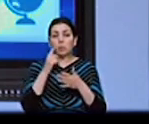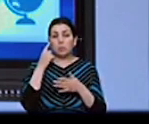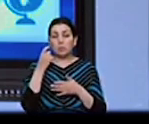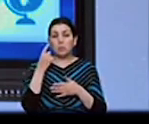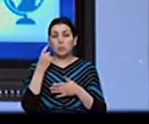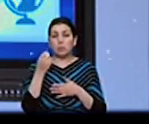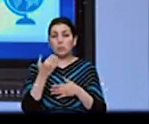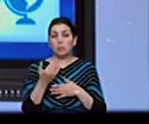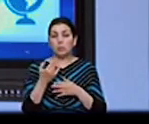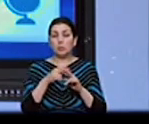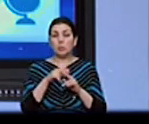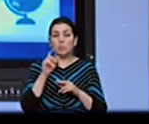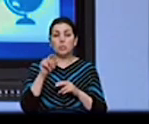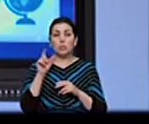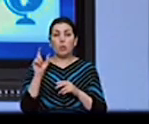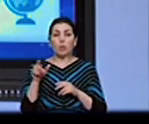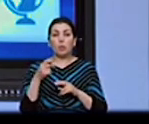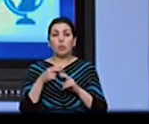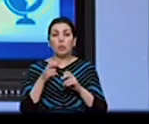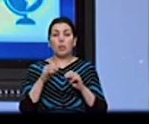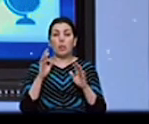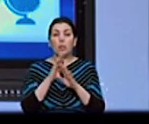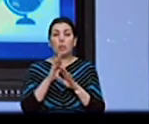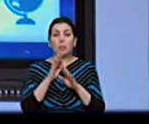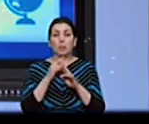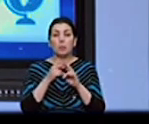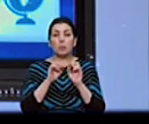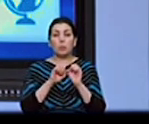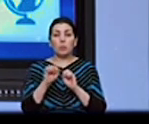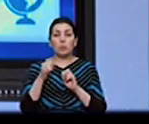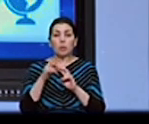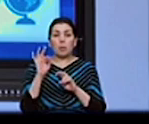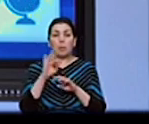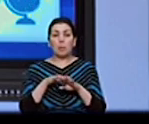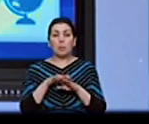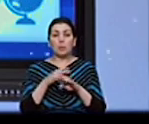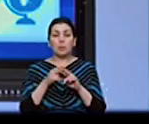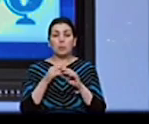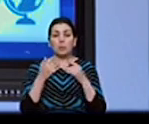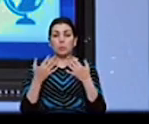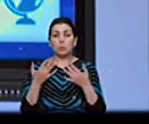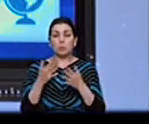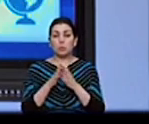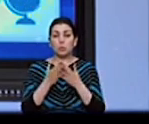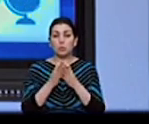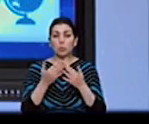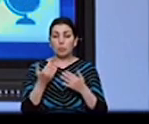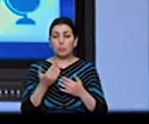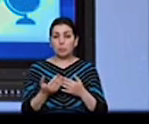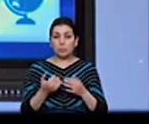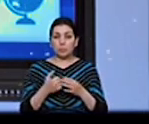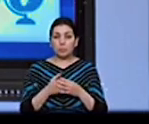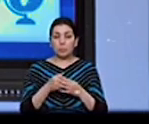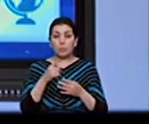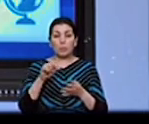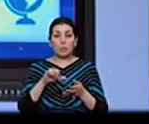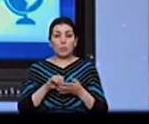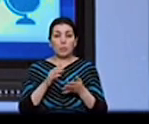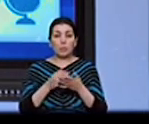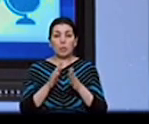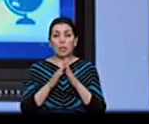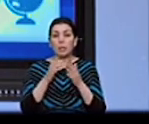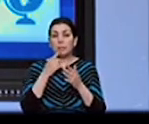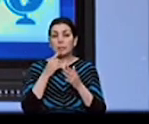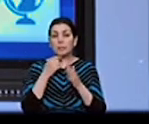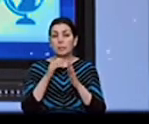ma'lumot beradigan, insonlarni tabiat muhofazasi masalasida jalb etadigan kitobdir. Bu yerda